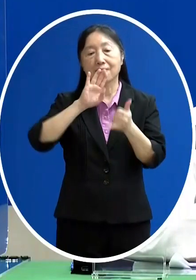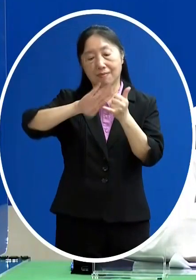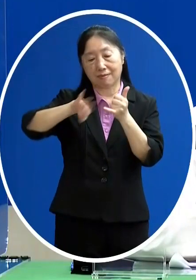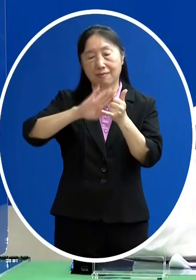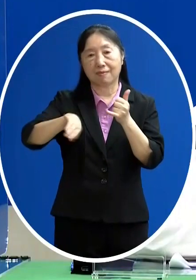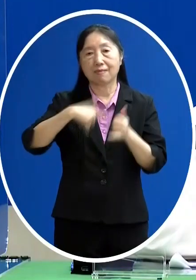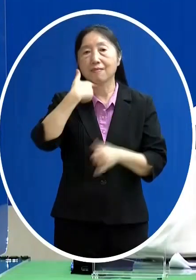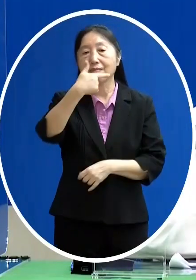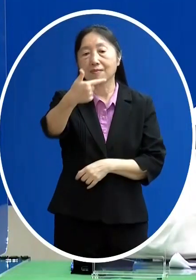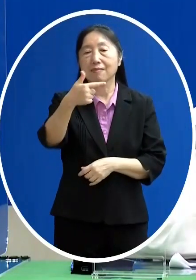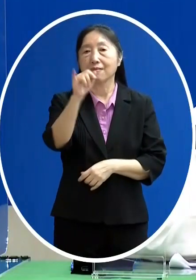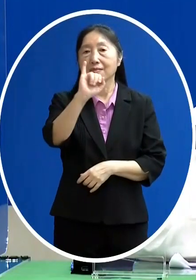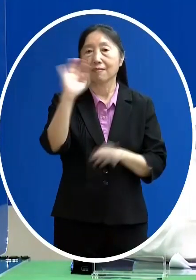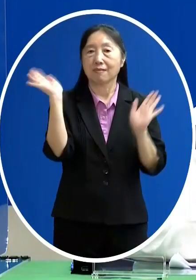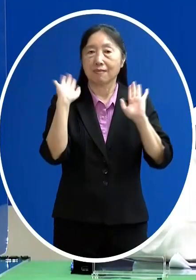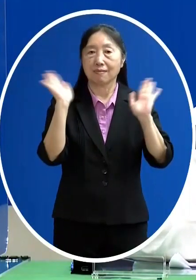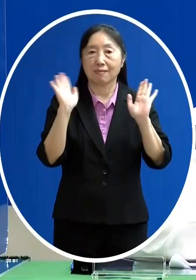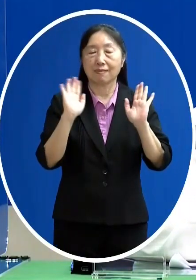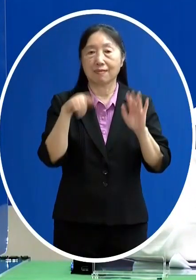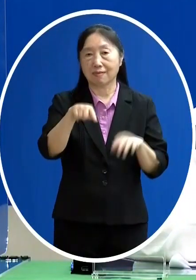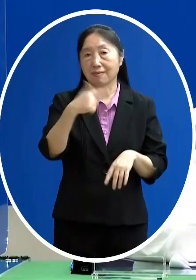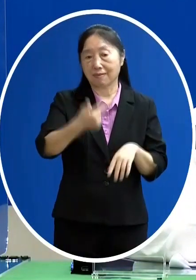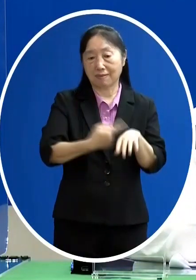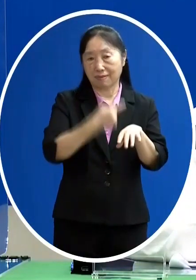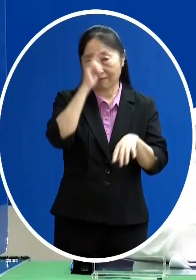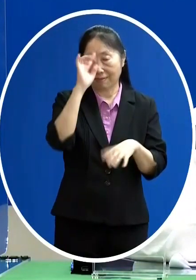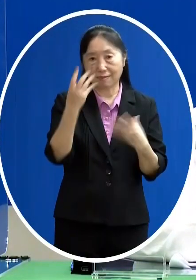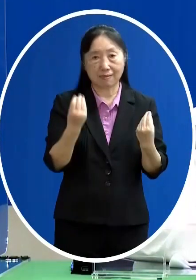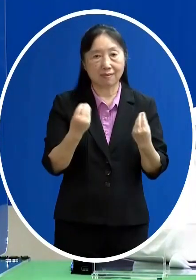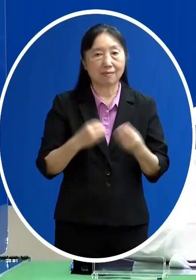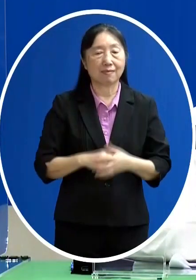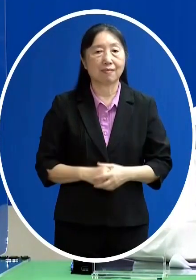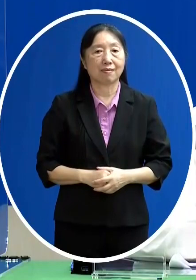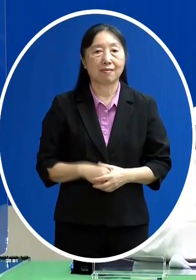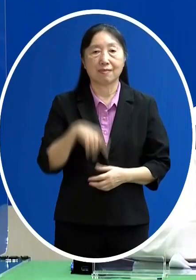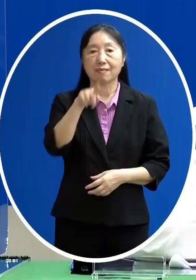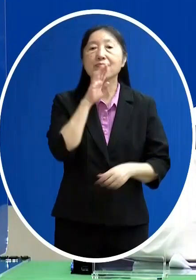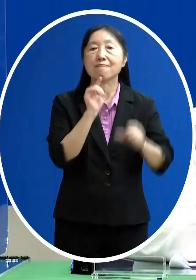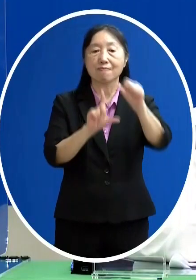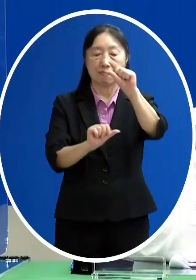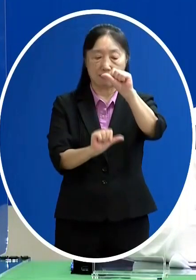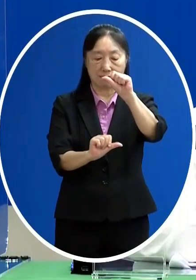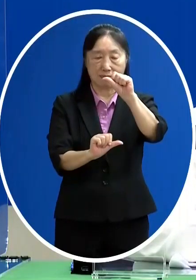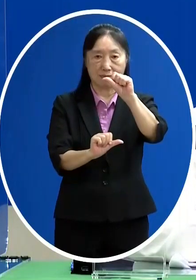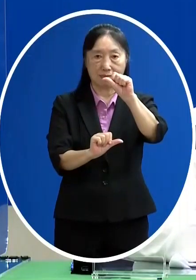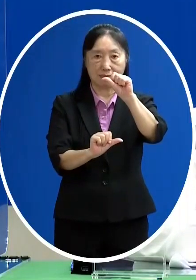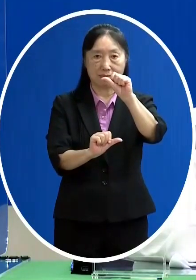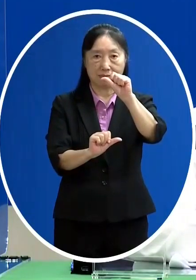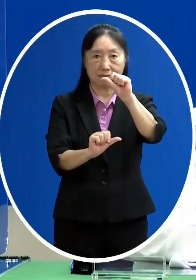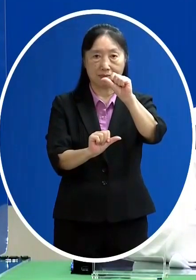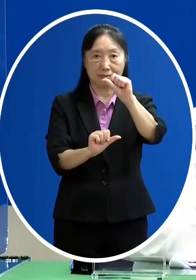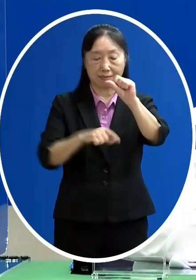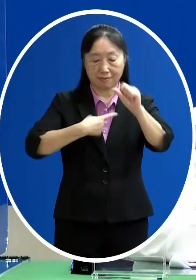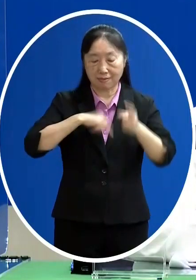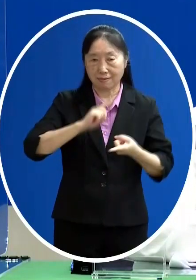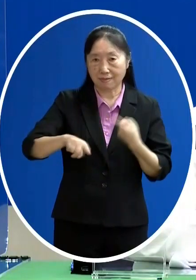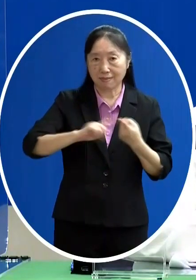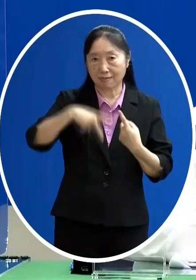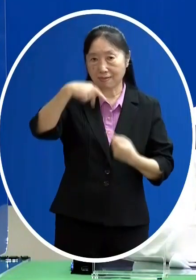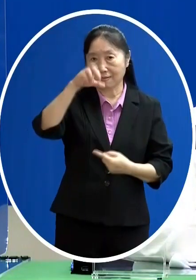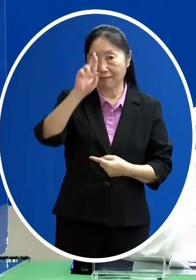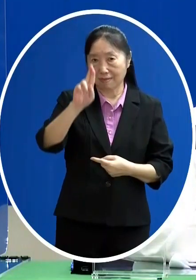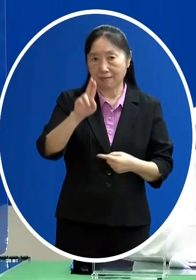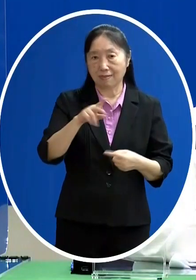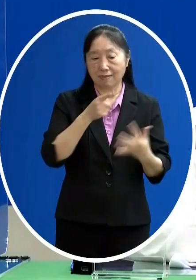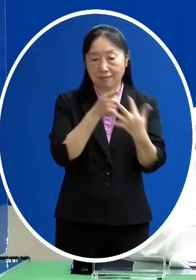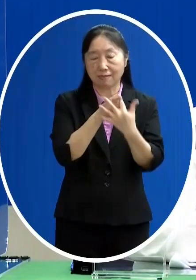个6岁的女童哦，本身没有慢性病史哦。那她是在5月5号的时候有症状 PCR 确